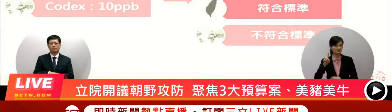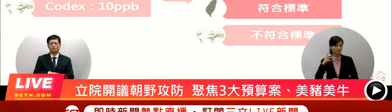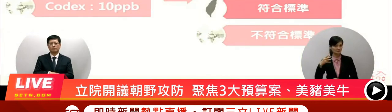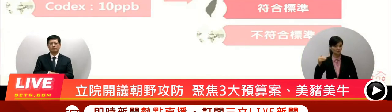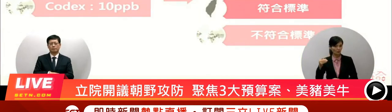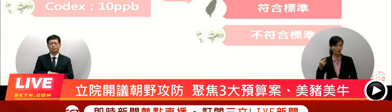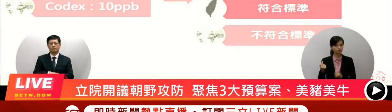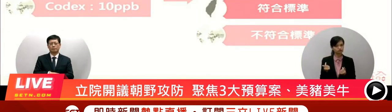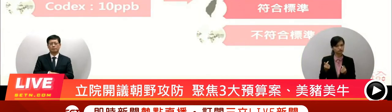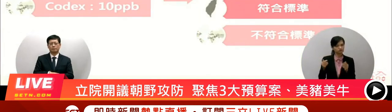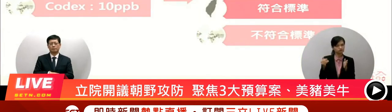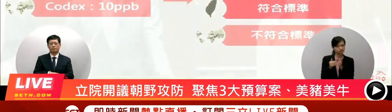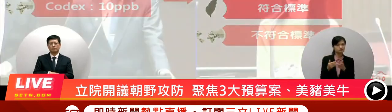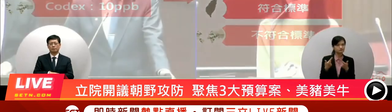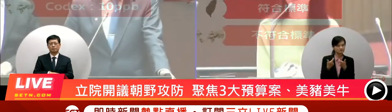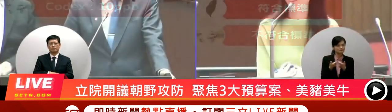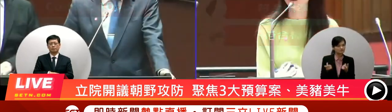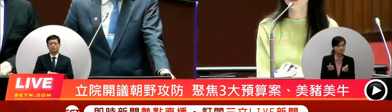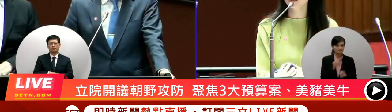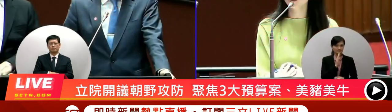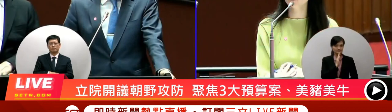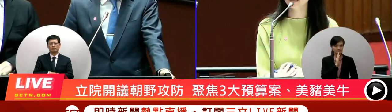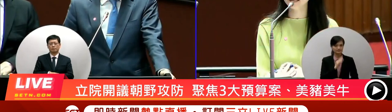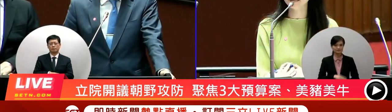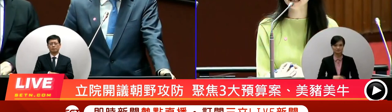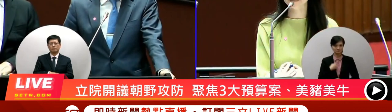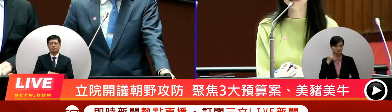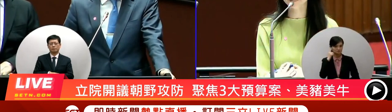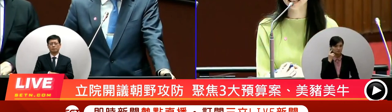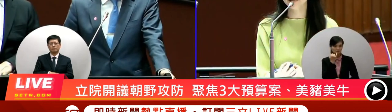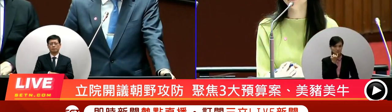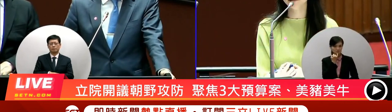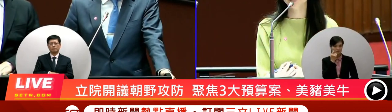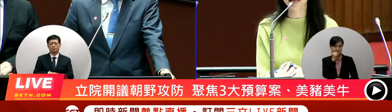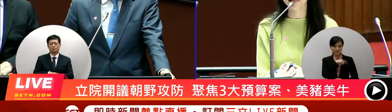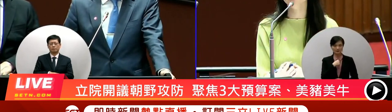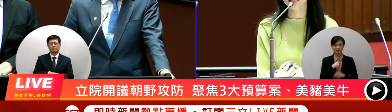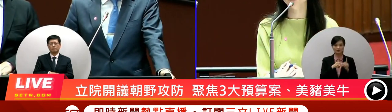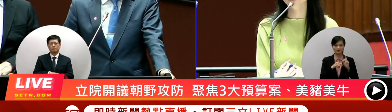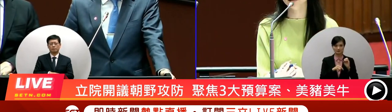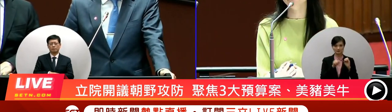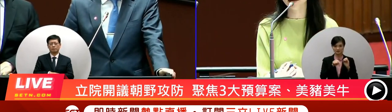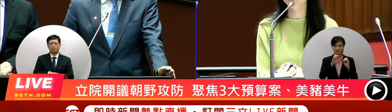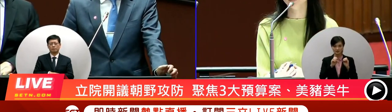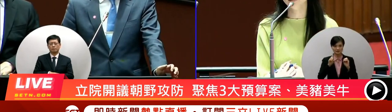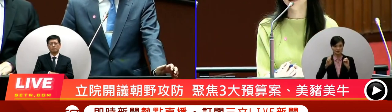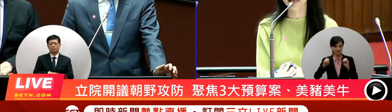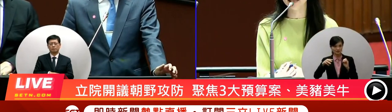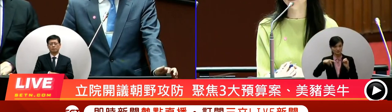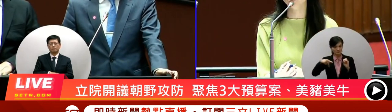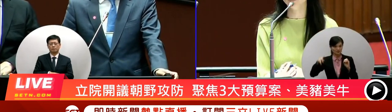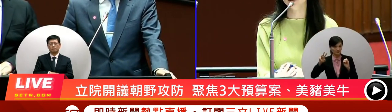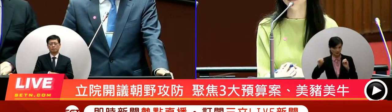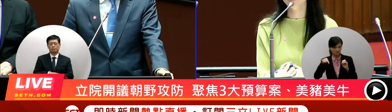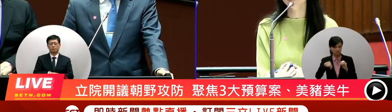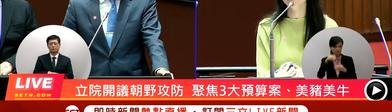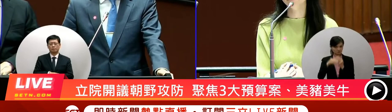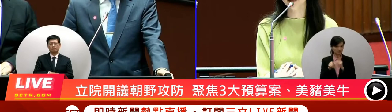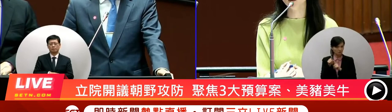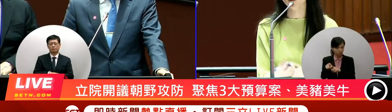宽松一点点。那我们有没有考虑说用0.010 ppm 的这样子的一个标准来要求这